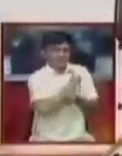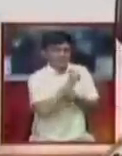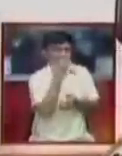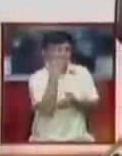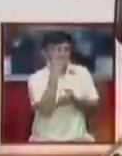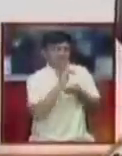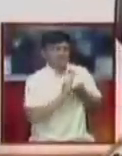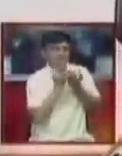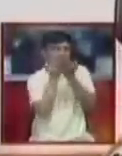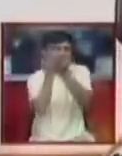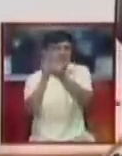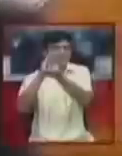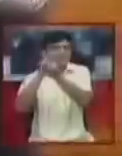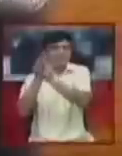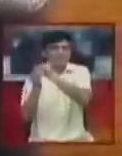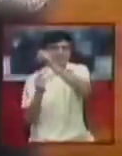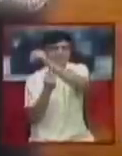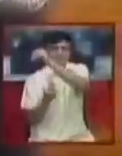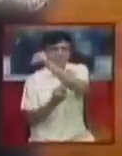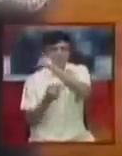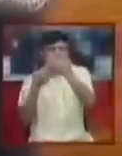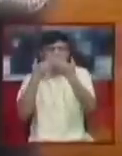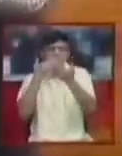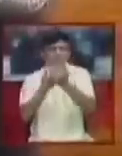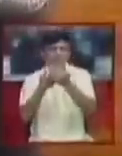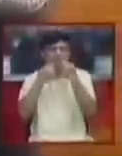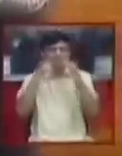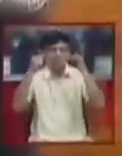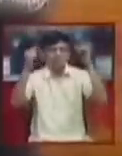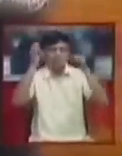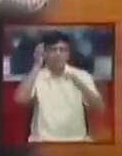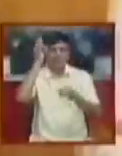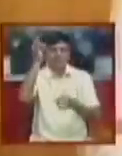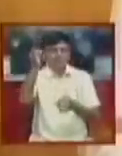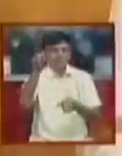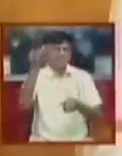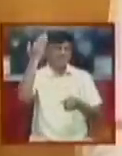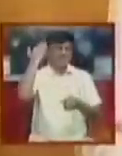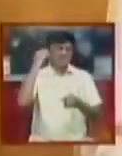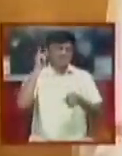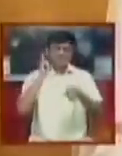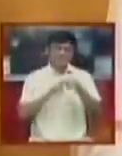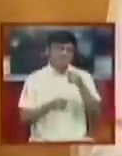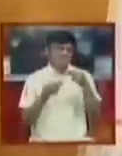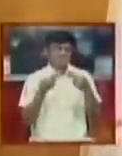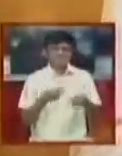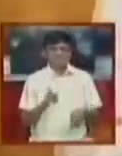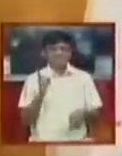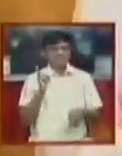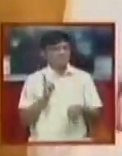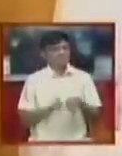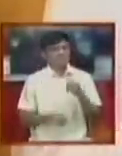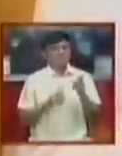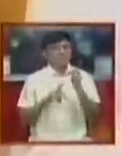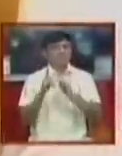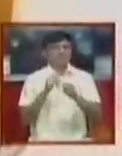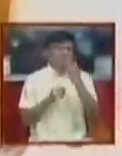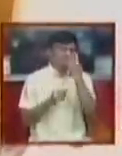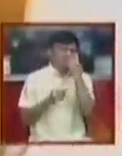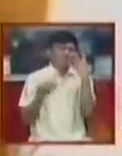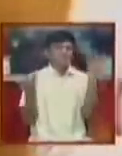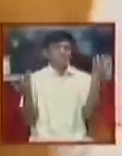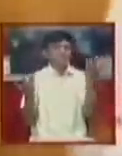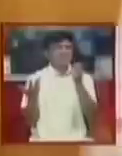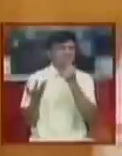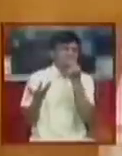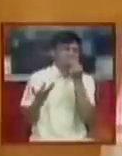ngayon tulay na para sa mas mabuting kinabukasan. Dati, imposible nga ito. Imposible kung nagbubulag-bulagan ang